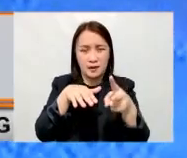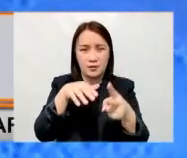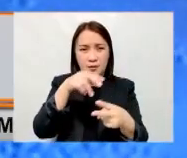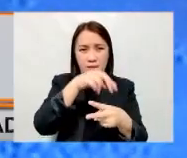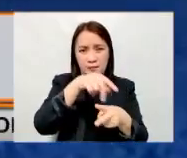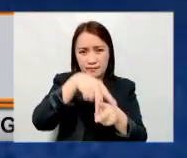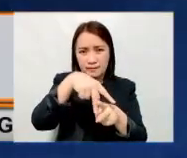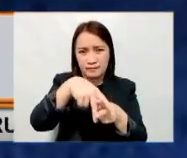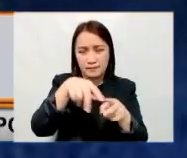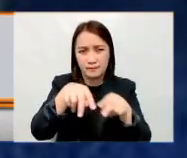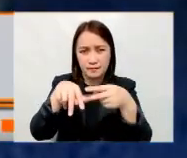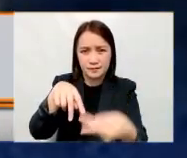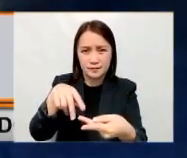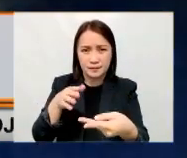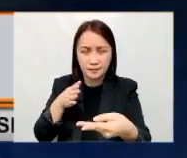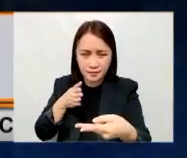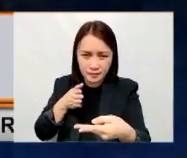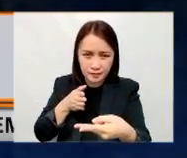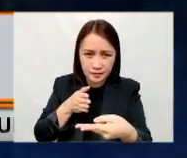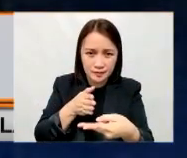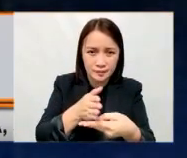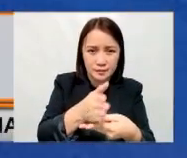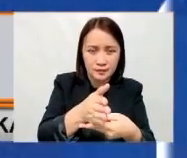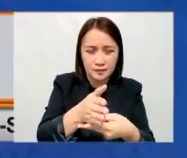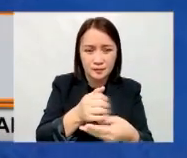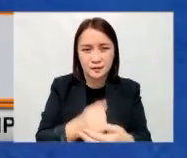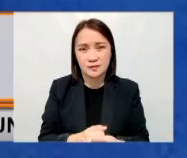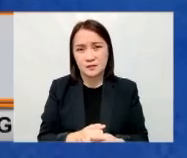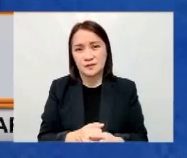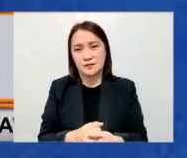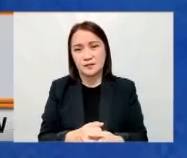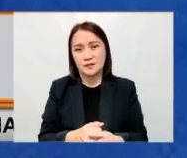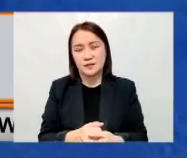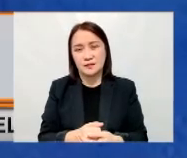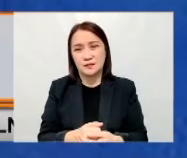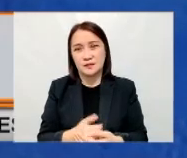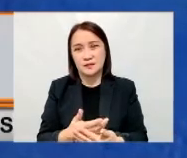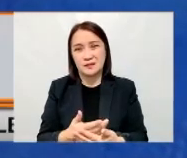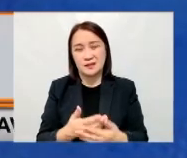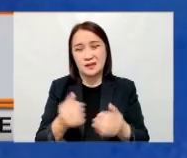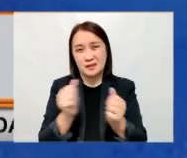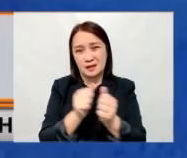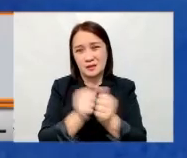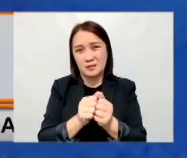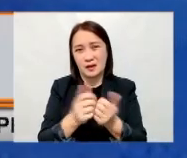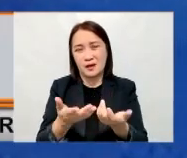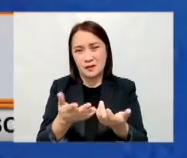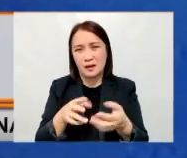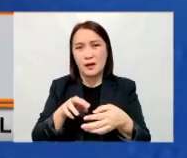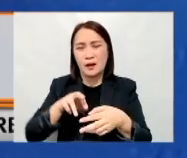isa sa mga nakamotor na padapa sa daan matapos magulungan. Ang kasamahan niya tuluyang nakaladkad